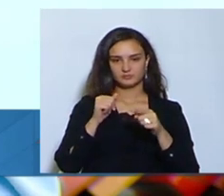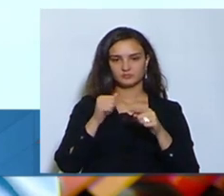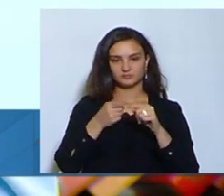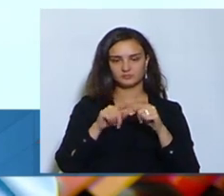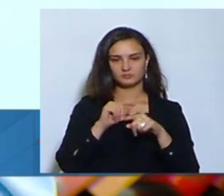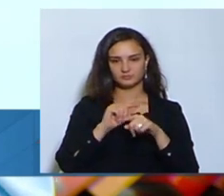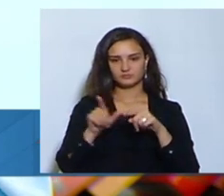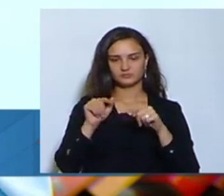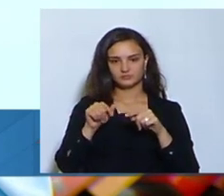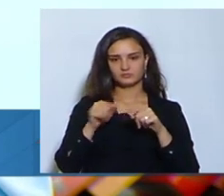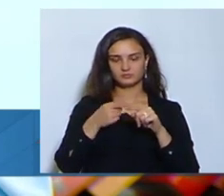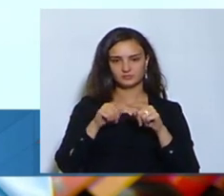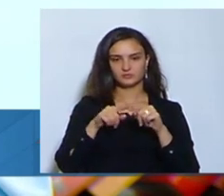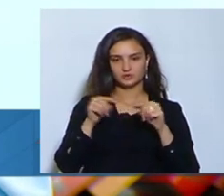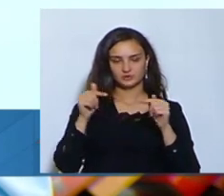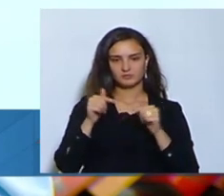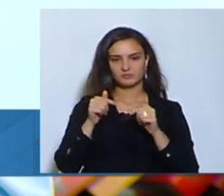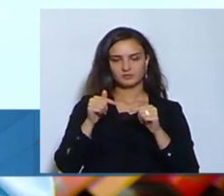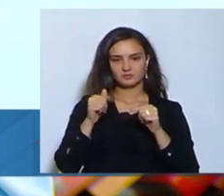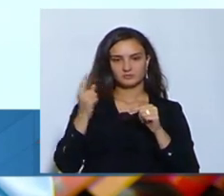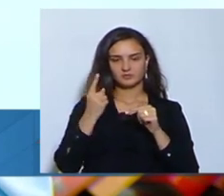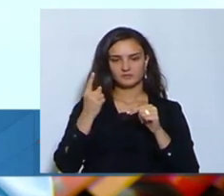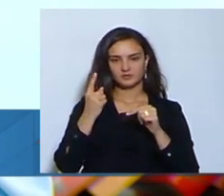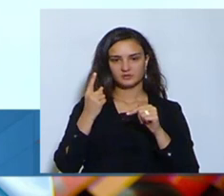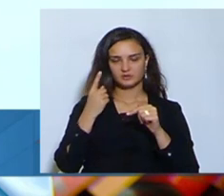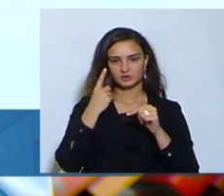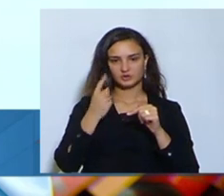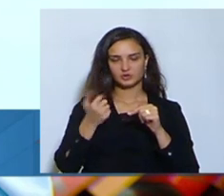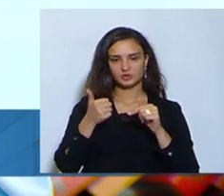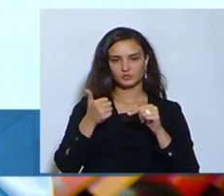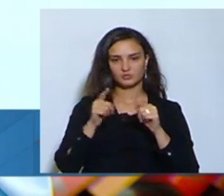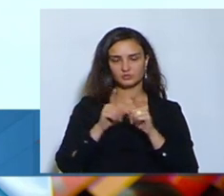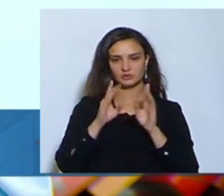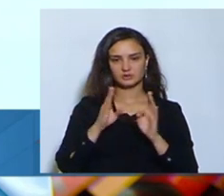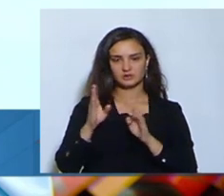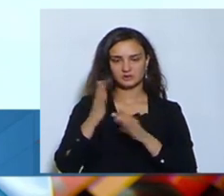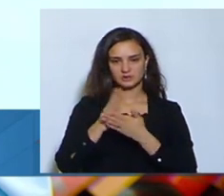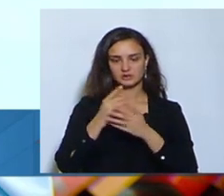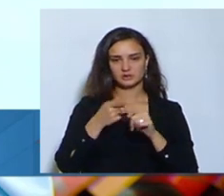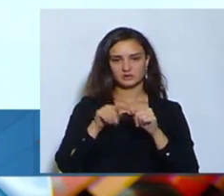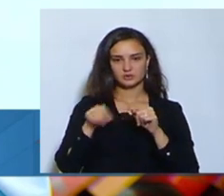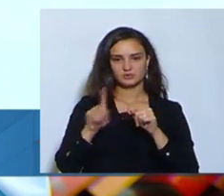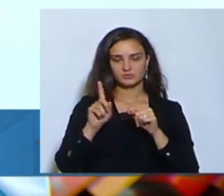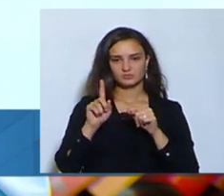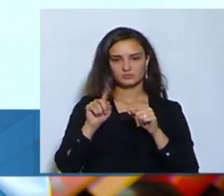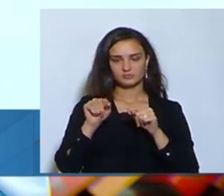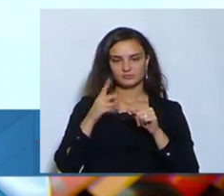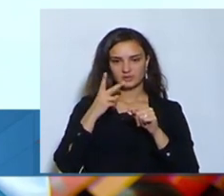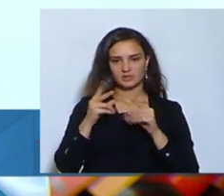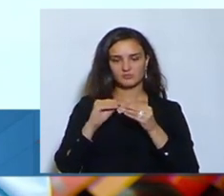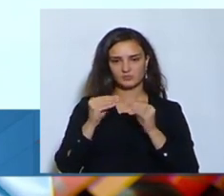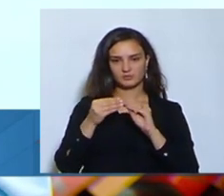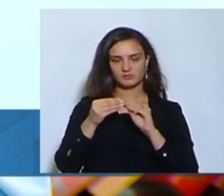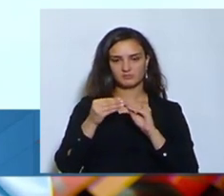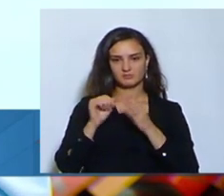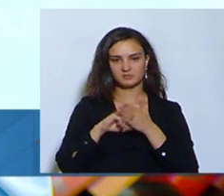გამოიწია აქსელერანტები არიან შესაბამისად. პირველი ნიშანი ხომ როგორც წესი არის ის, რომ მენახეს პრობლემა,